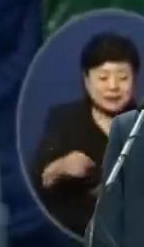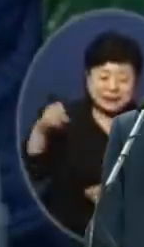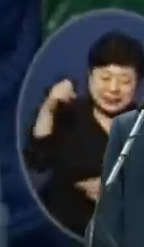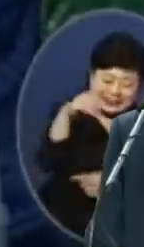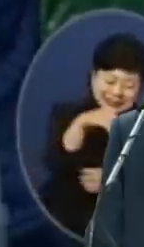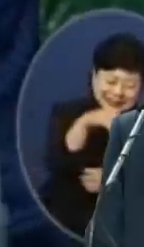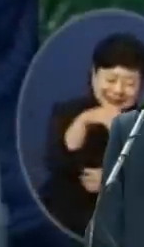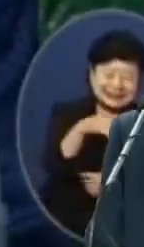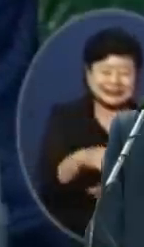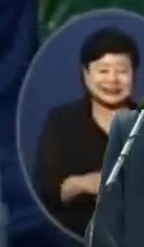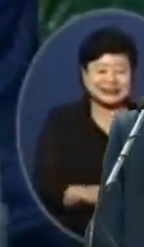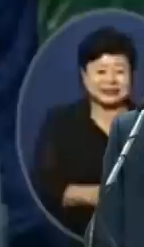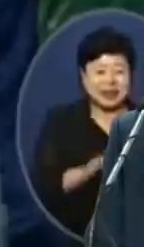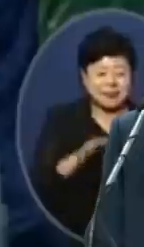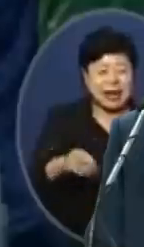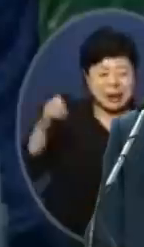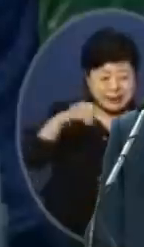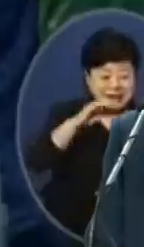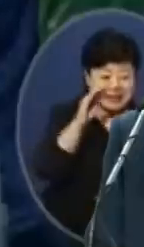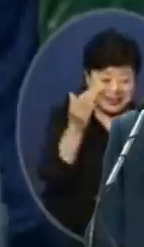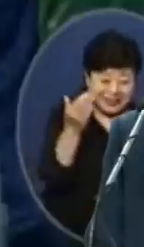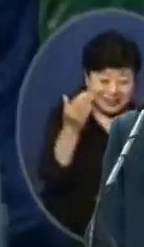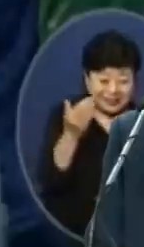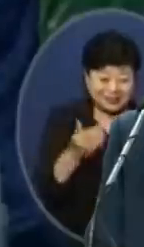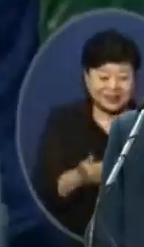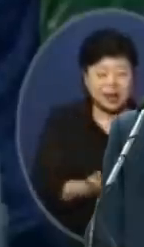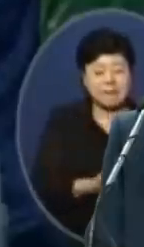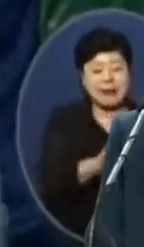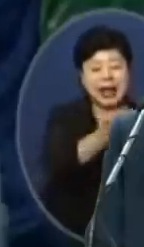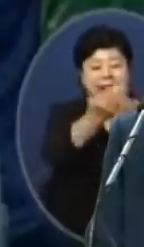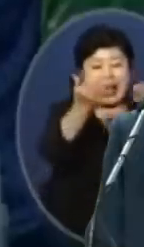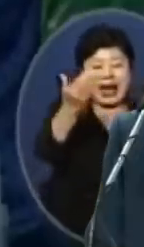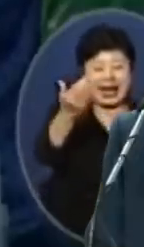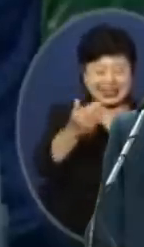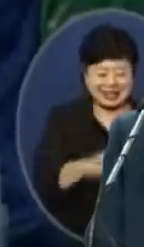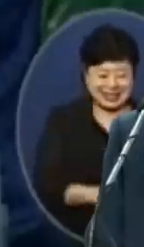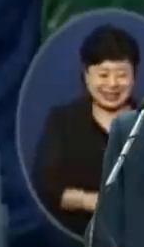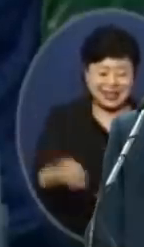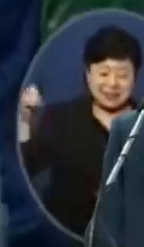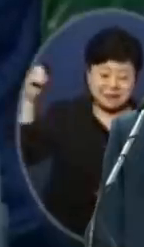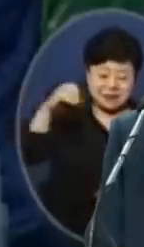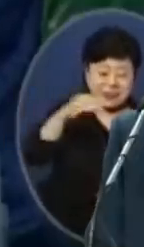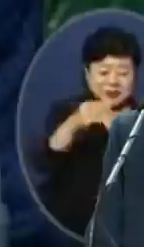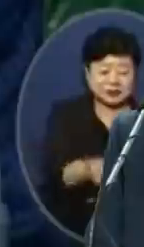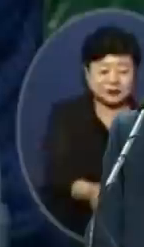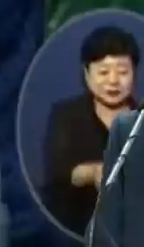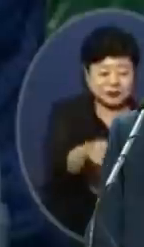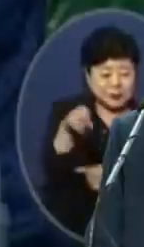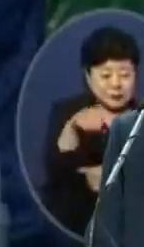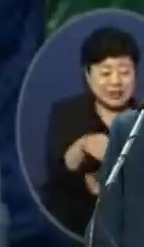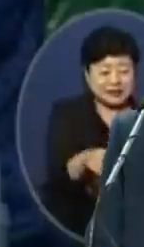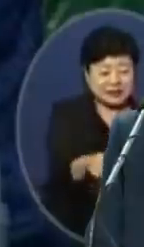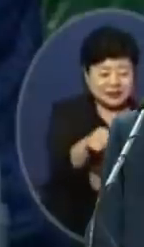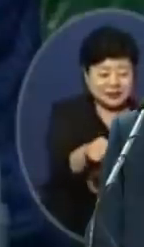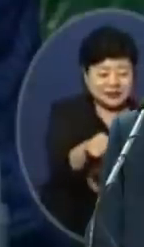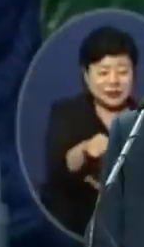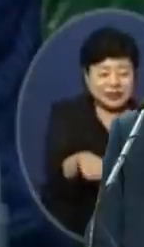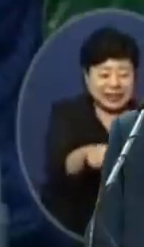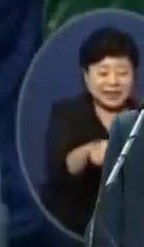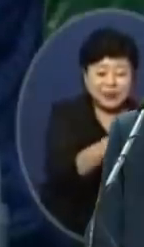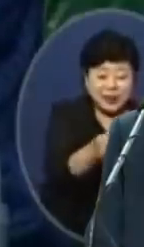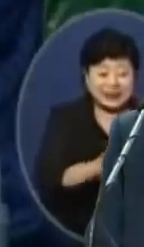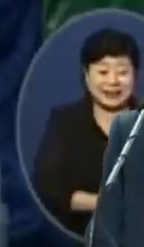등이요 발의 빛이 되심으로 환한 등불을 들고 그 빛을 따라 걸어가면 우리가